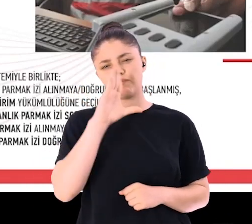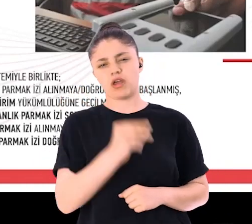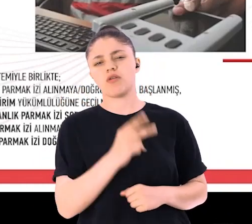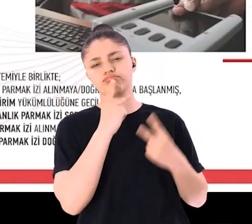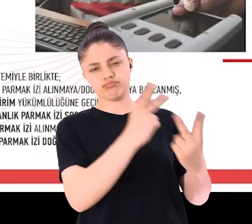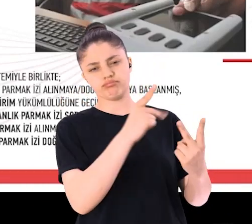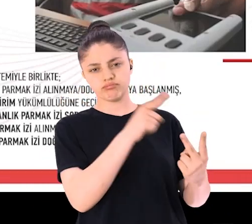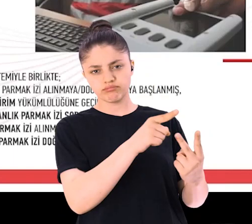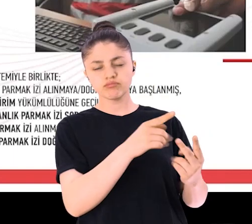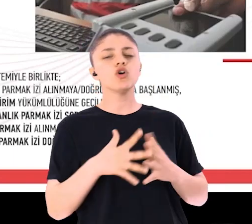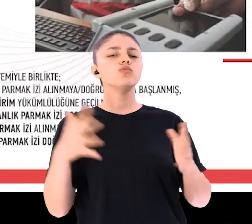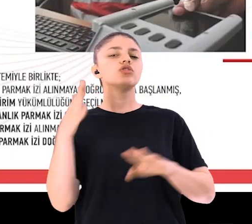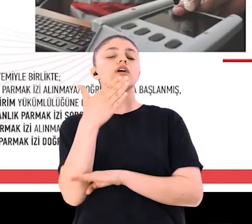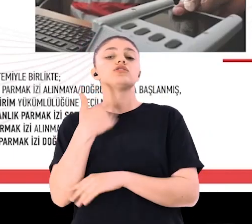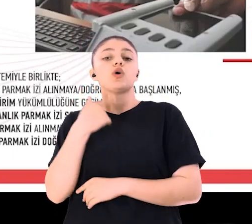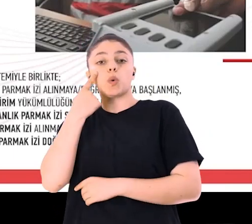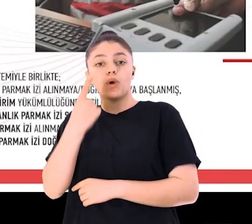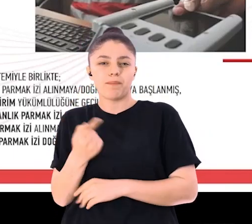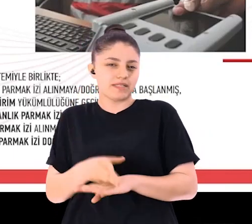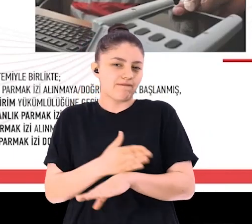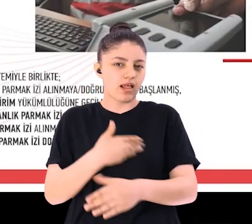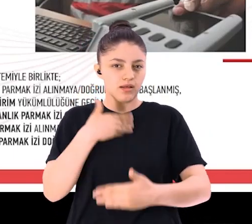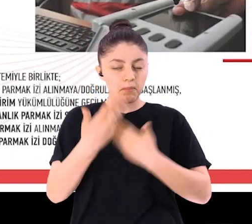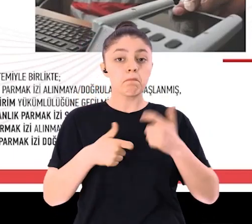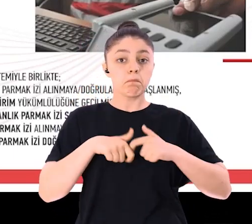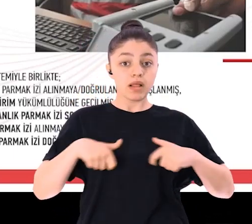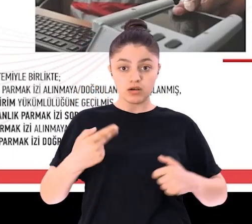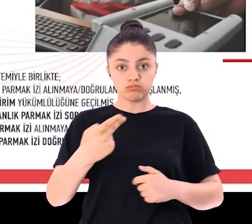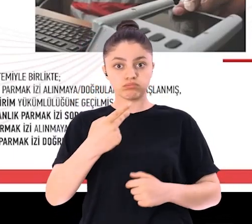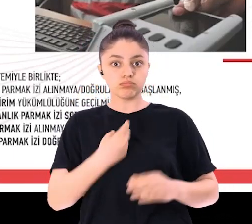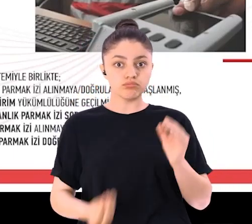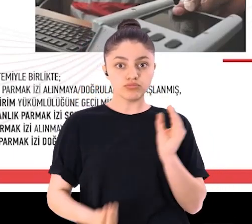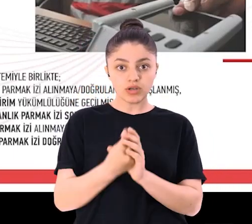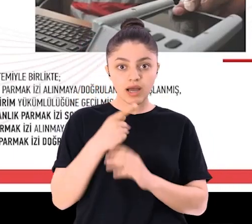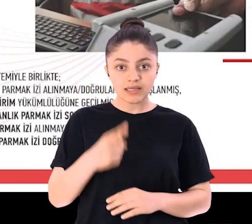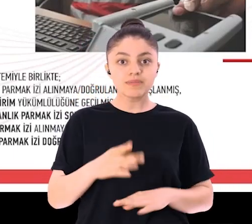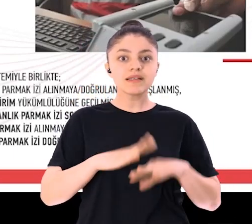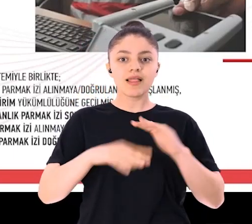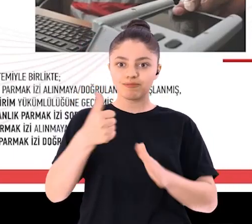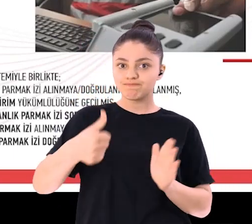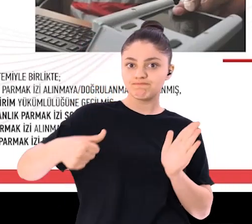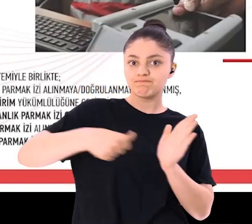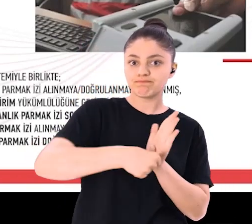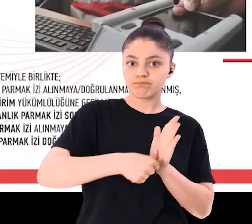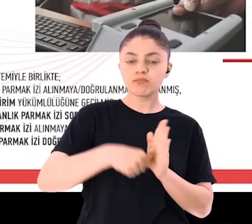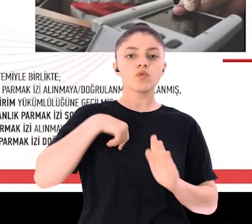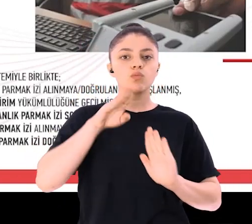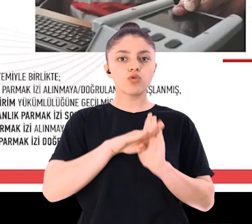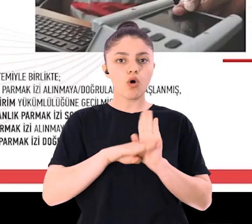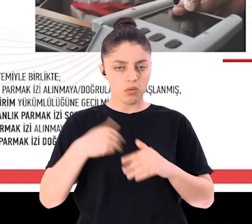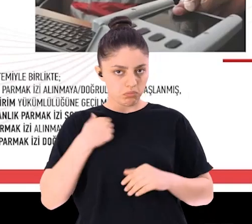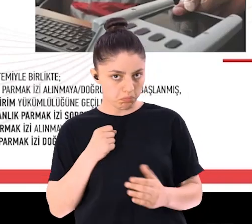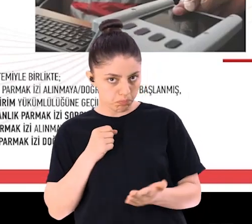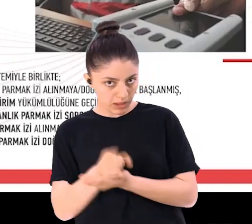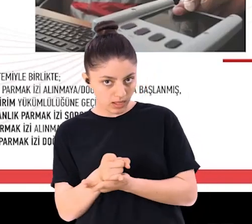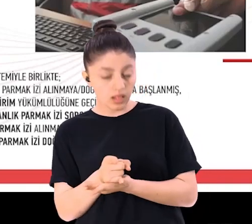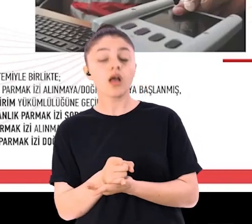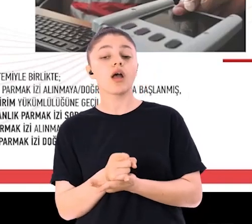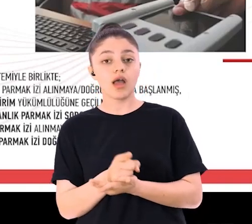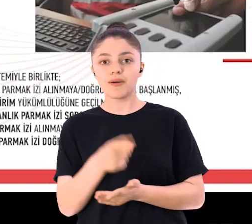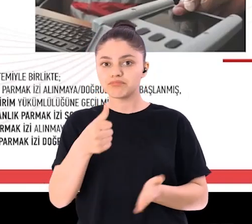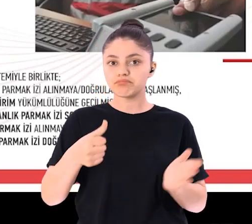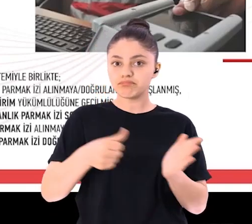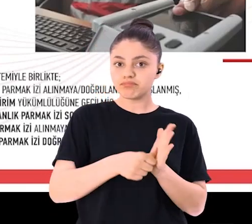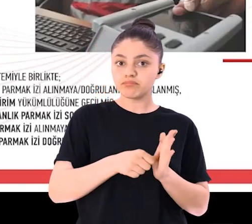ülkesi, bütün büyük elçiliklerimize yeni biraz önce gördüğümüz milli ve yerli parmak izi programımızı gönderdik. Aynı